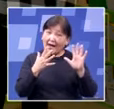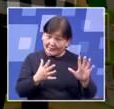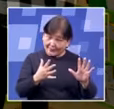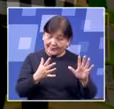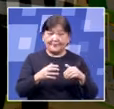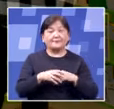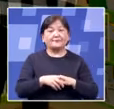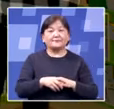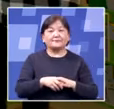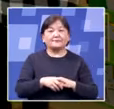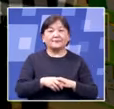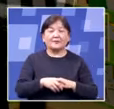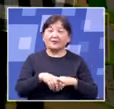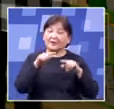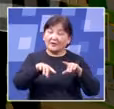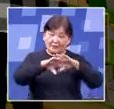10.